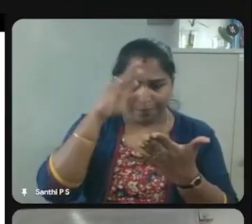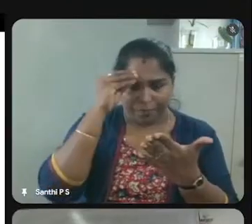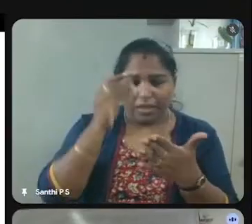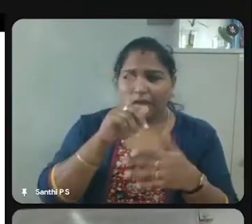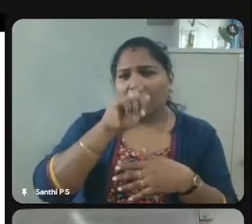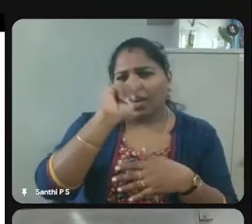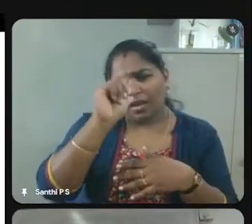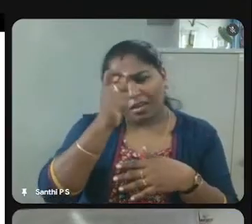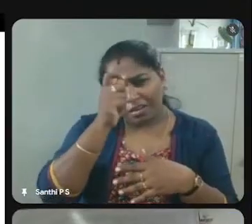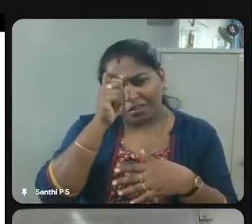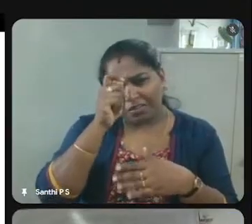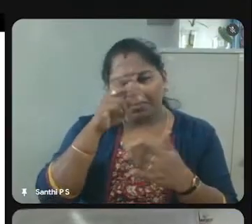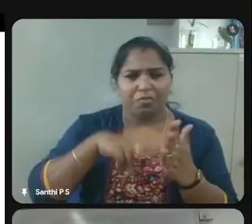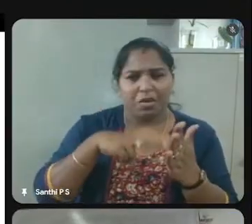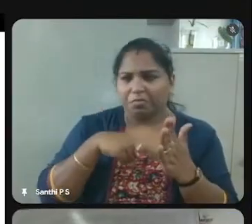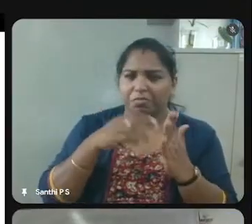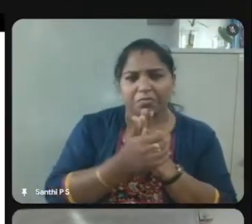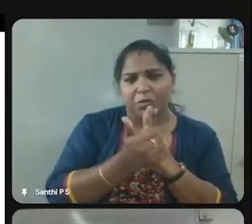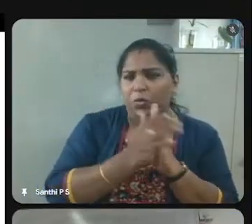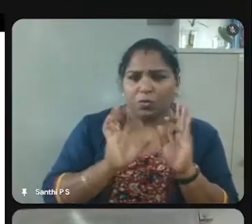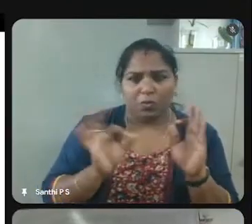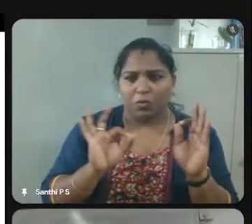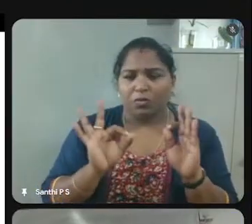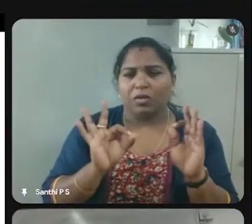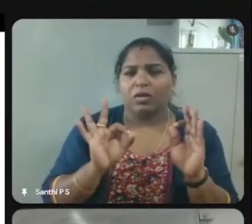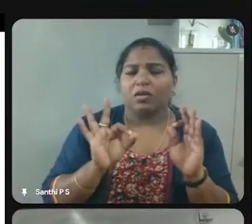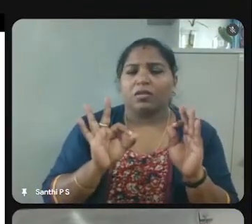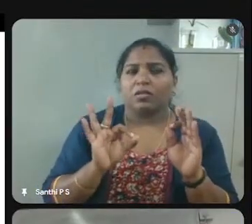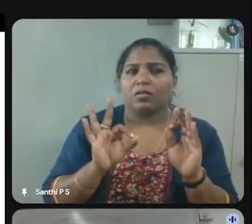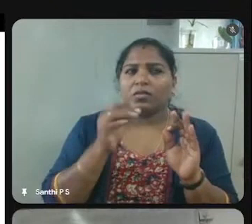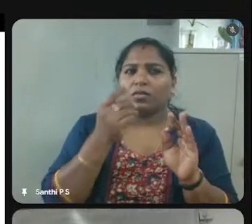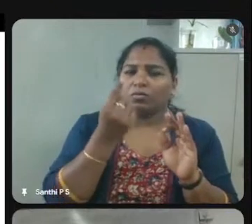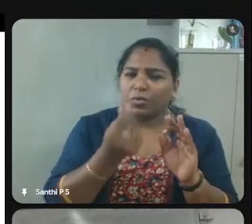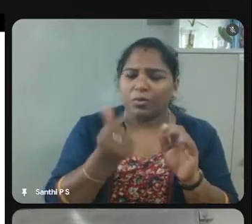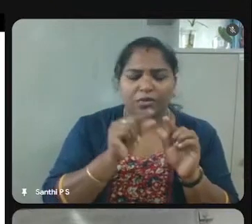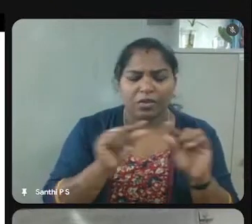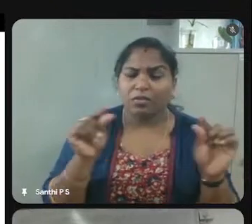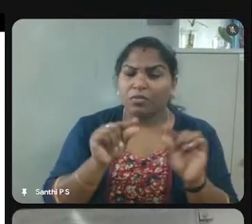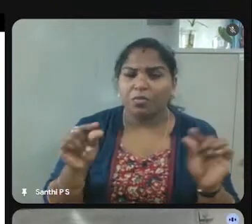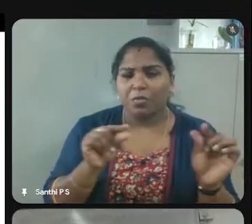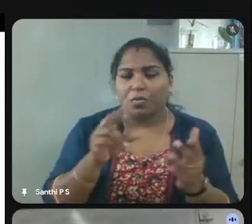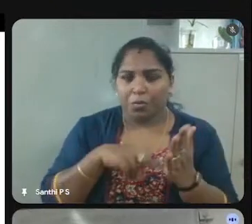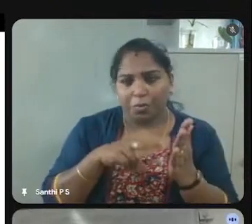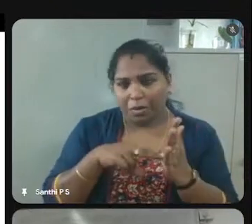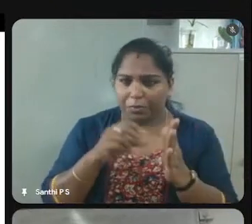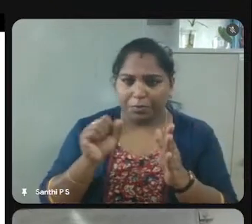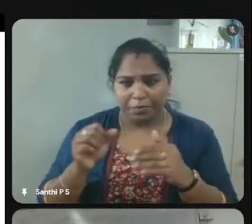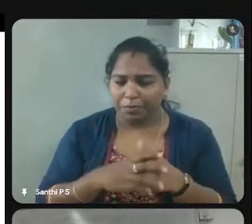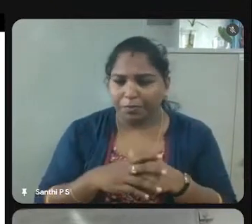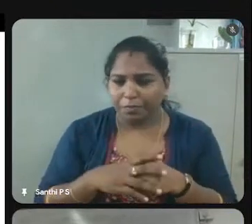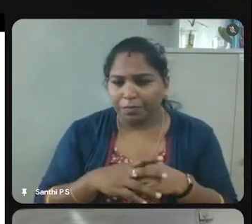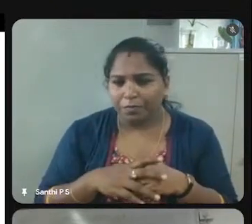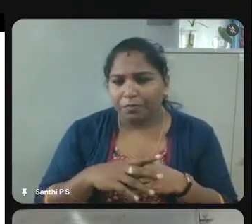ഒട്ടും അങ്ങനെ ഒരു നല്ല വായനയില്ല. ചെറിയ ആൽഫബറ്റ്സ് അല്ല, ചെറിയ സെന്റൻസ് വളരെ റെയറായിട്ട് മാത്രമേ അങ്ങനെ വായിക്കുന്നുള്ളൂ.